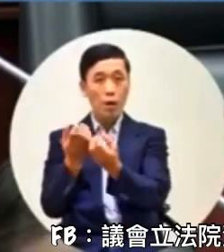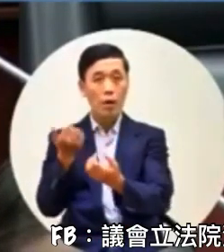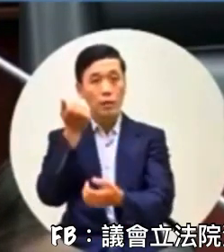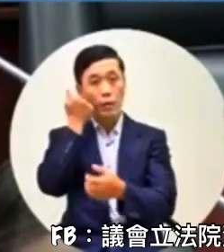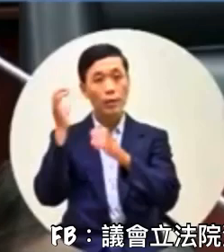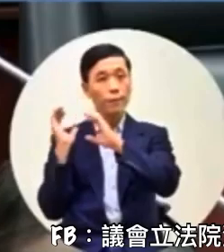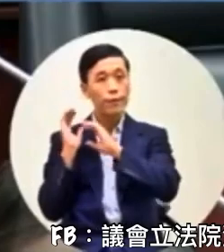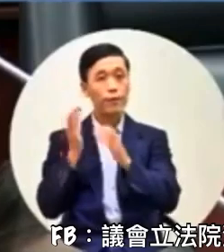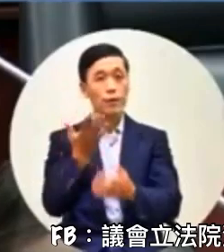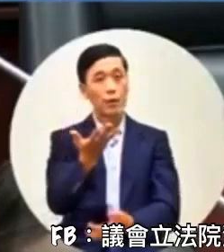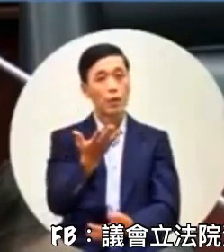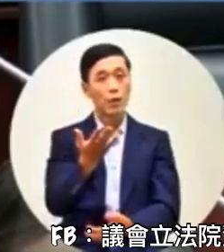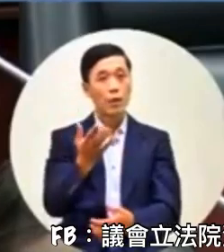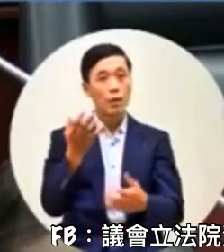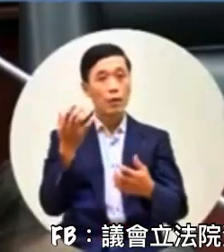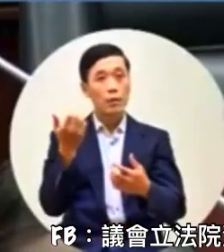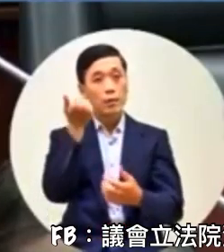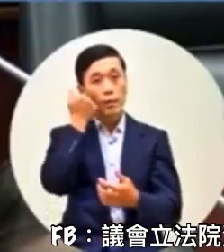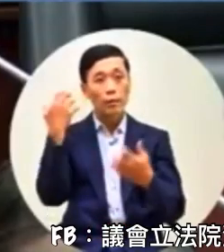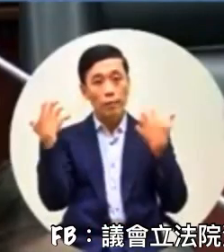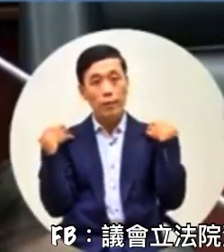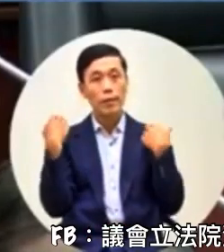啊？无人担会起啦。